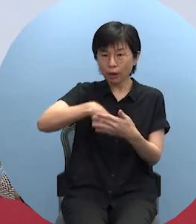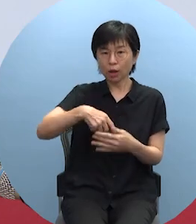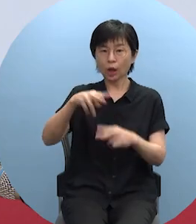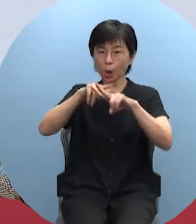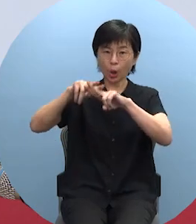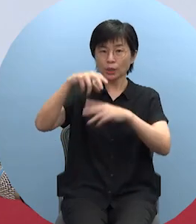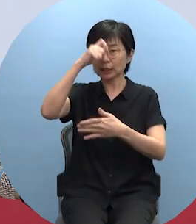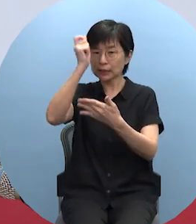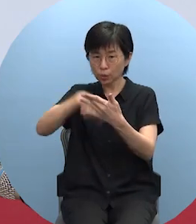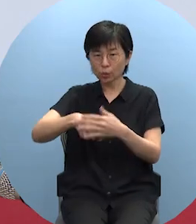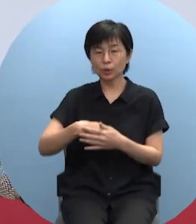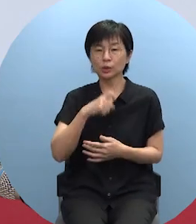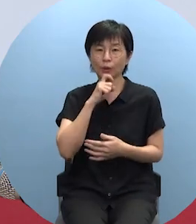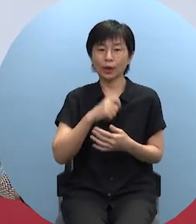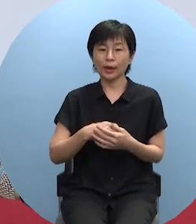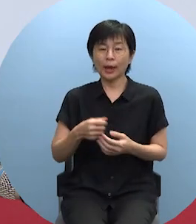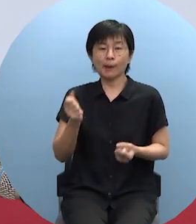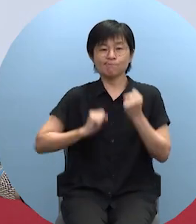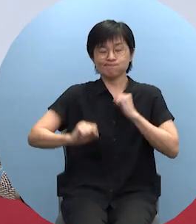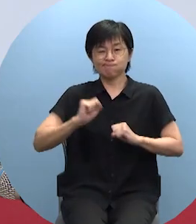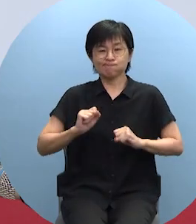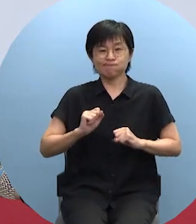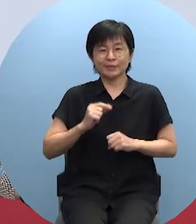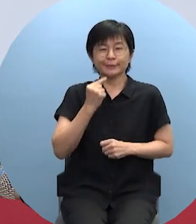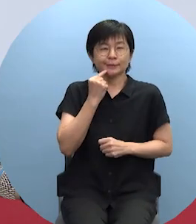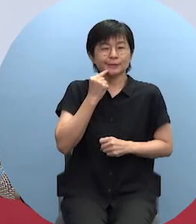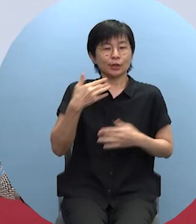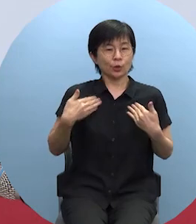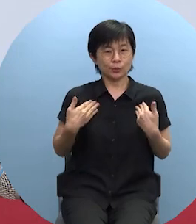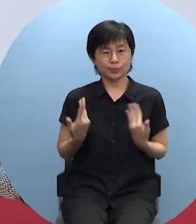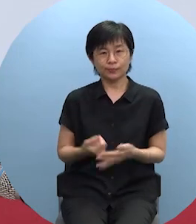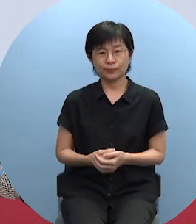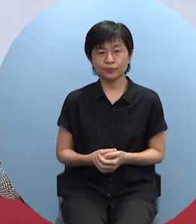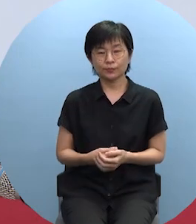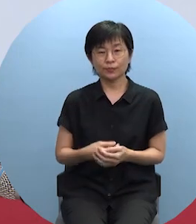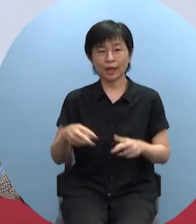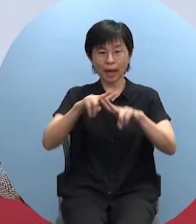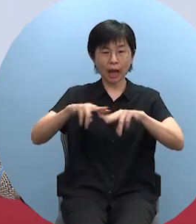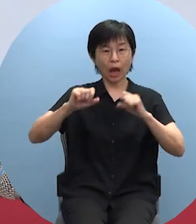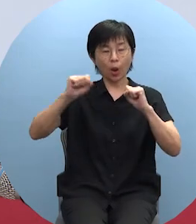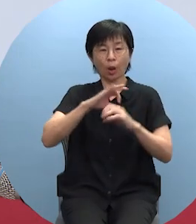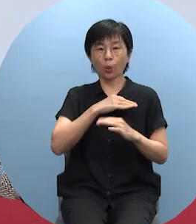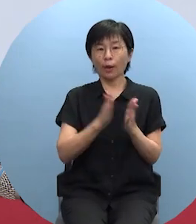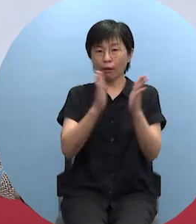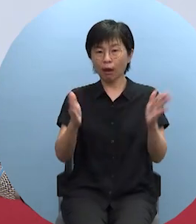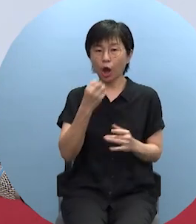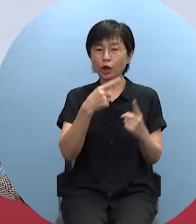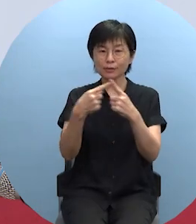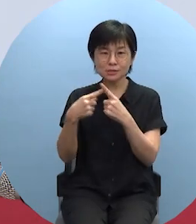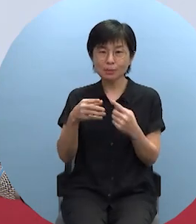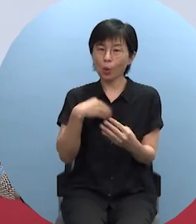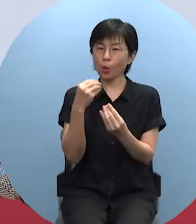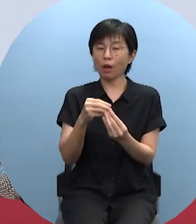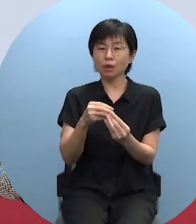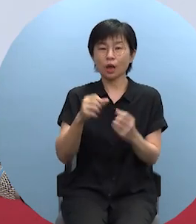錄，表現是令人振奮。亞運期間，香港市民都很關心各位健兒